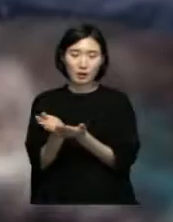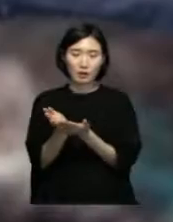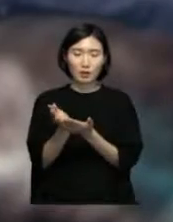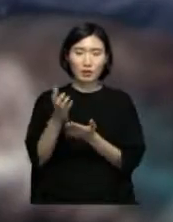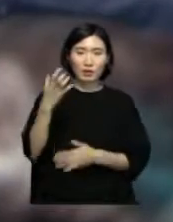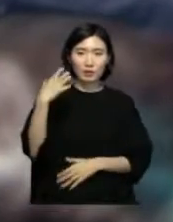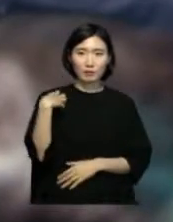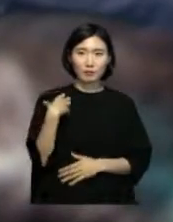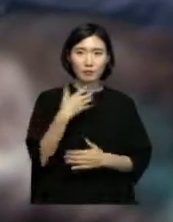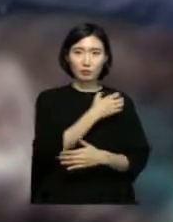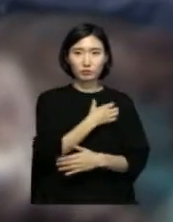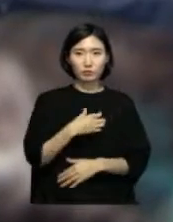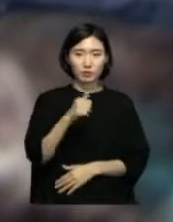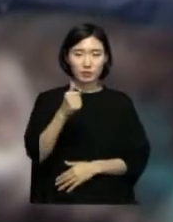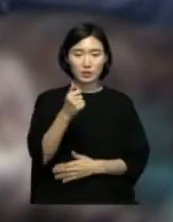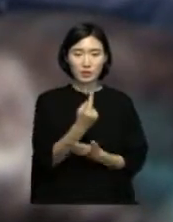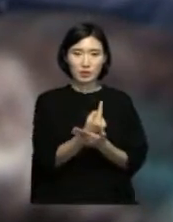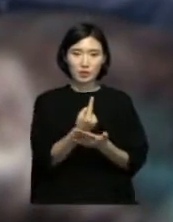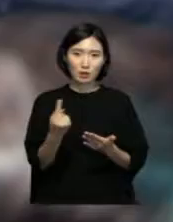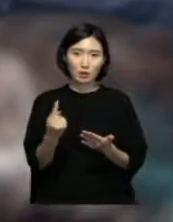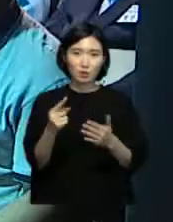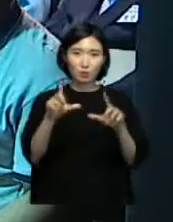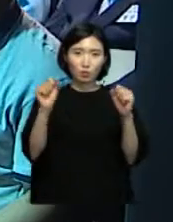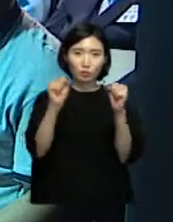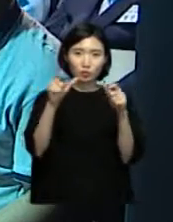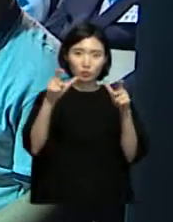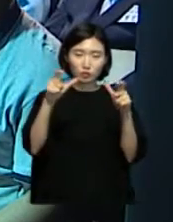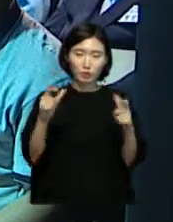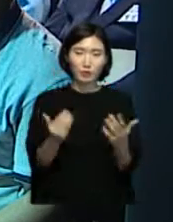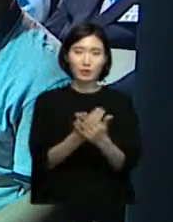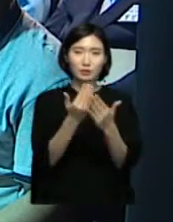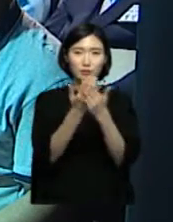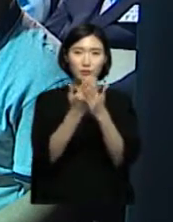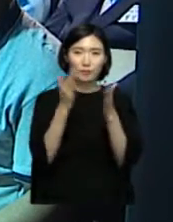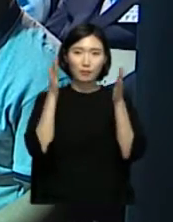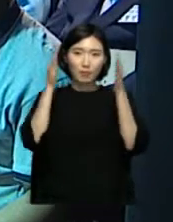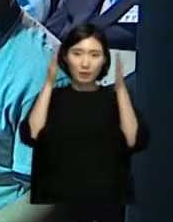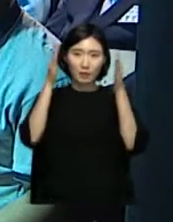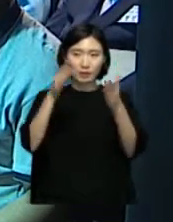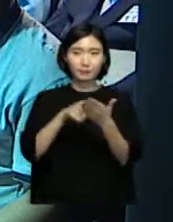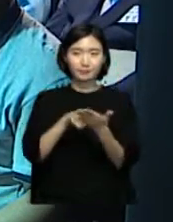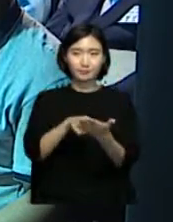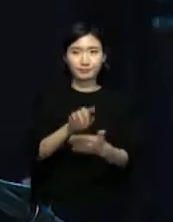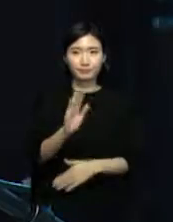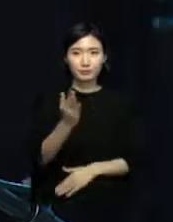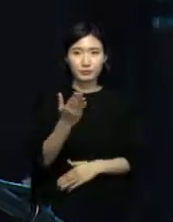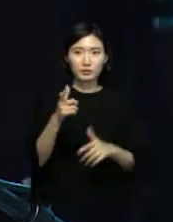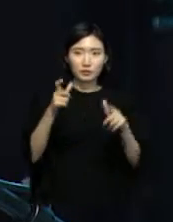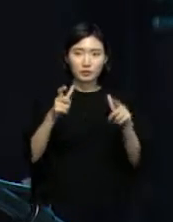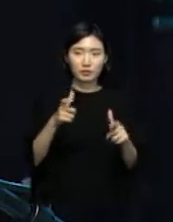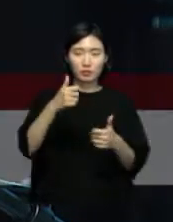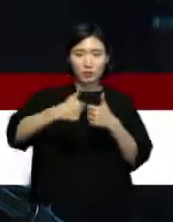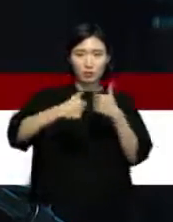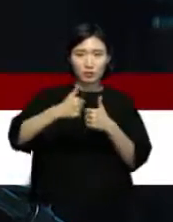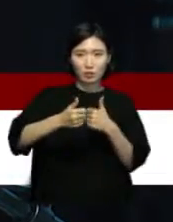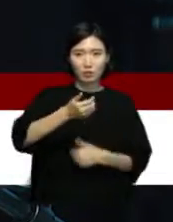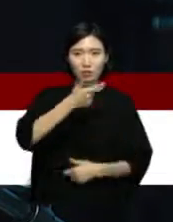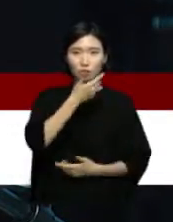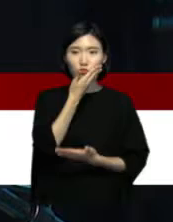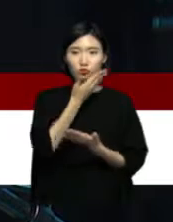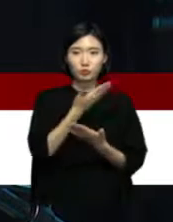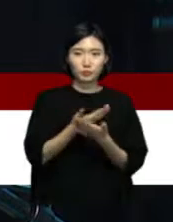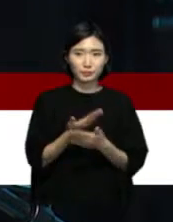구청장들은 상대적으로 낙후된 동북권 발전 방향을 제시했습니다. 지역 간의 경쟁이 굉장히 중요하기도